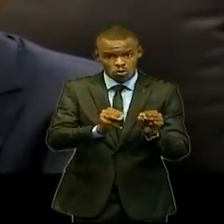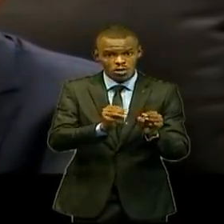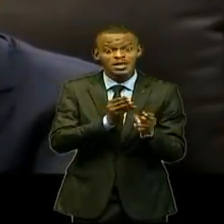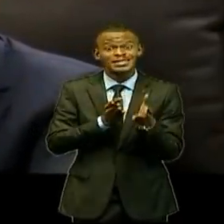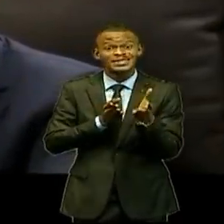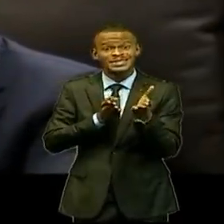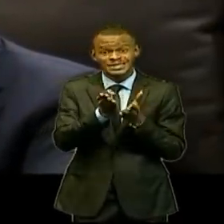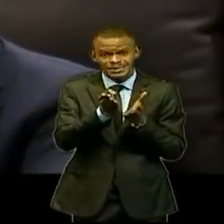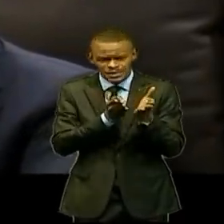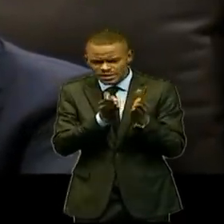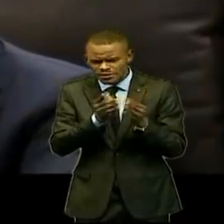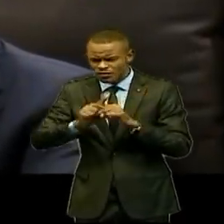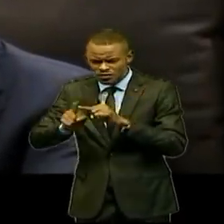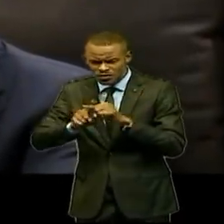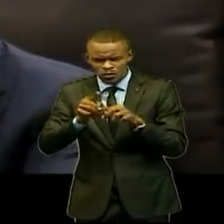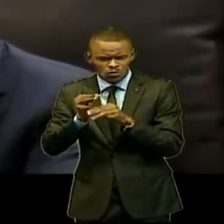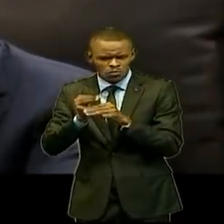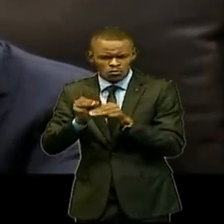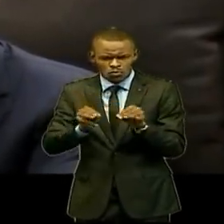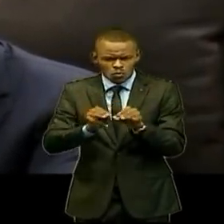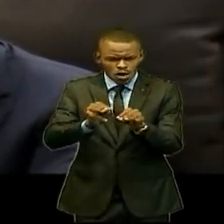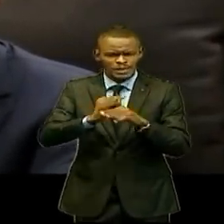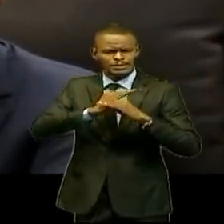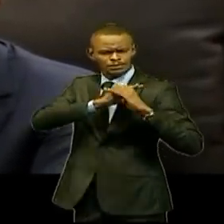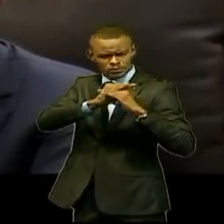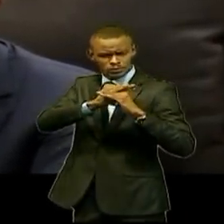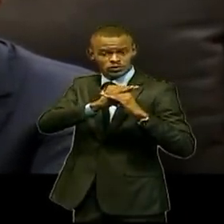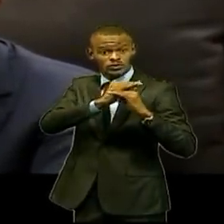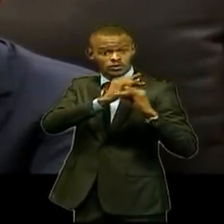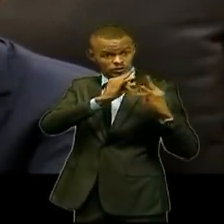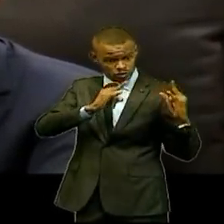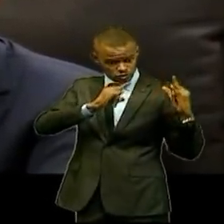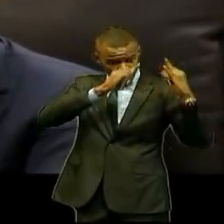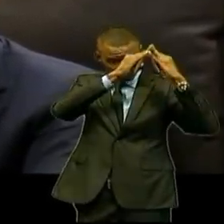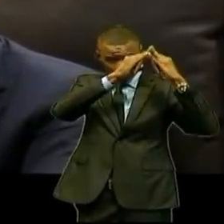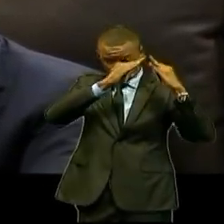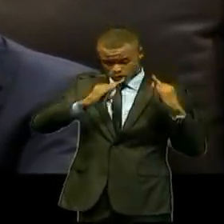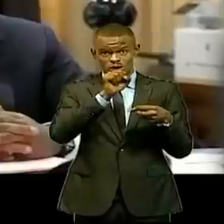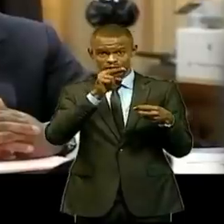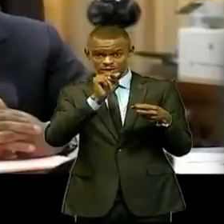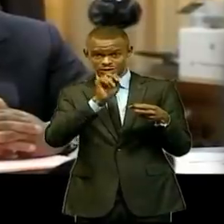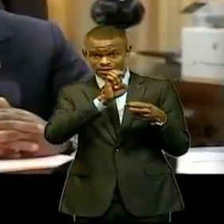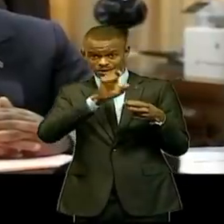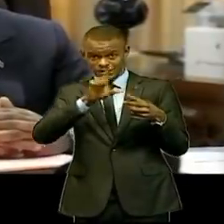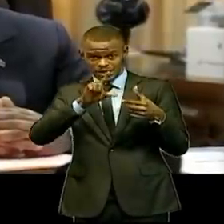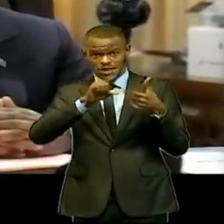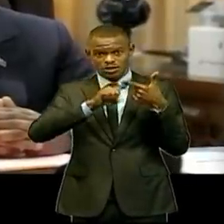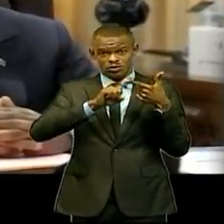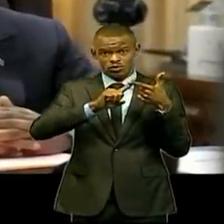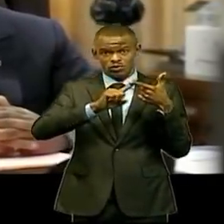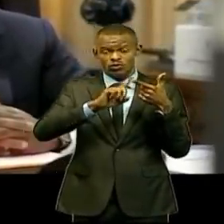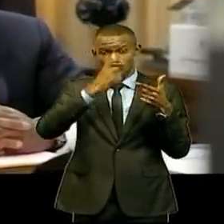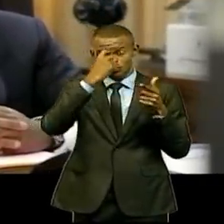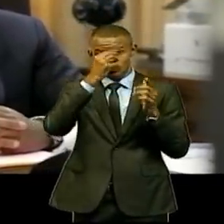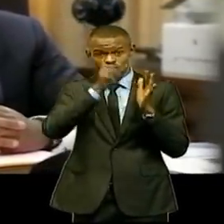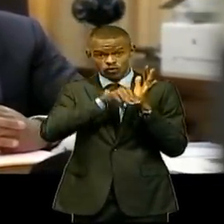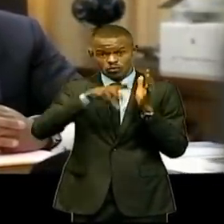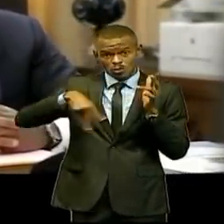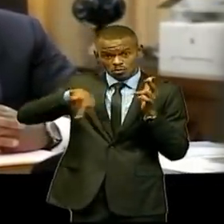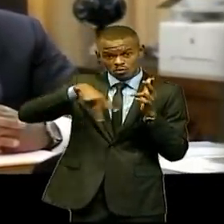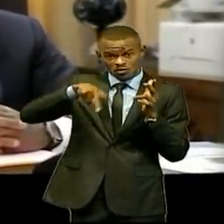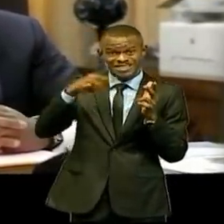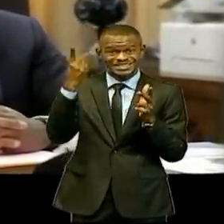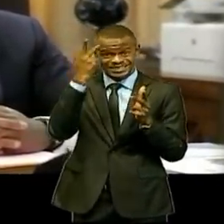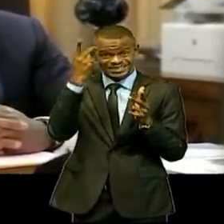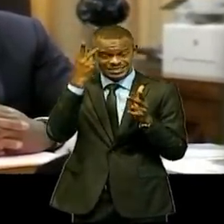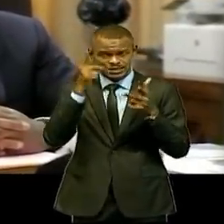tension et d'autres servitudes du domaine de la SNEL. La participation du